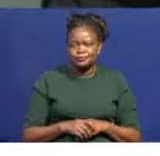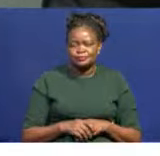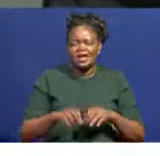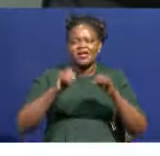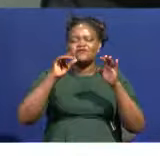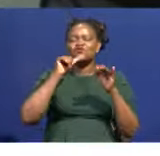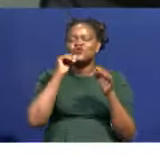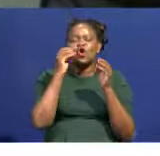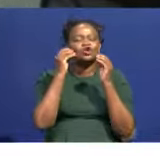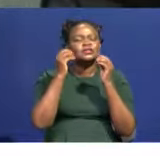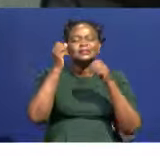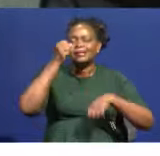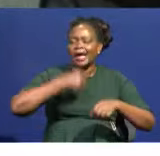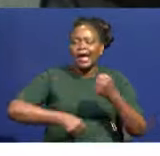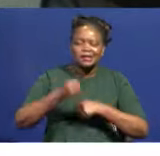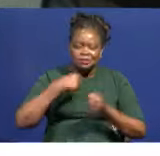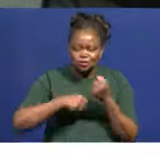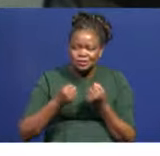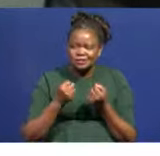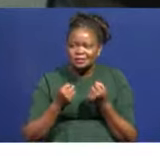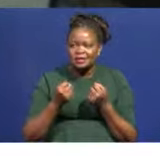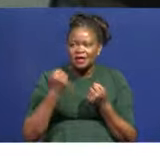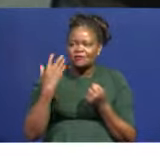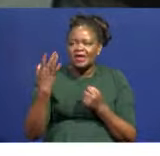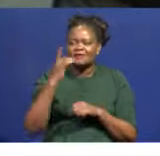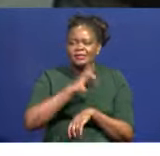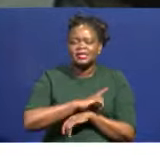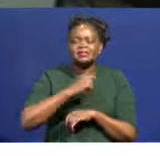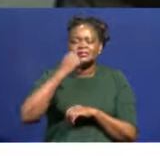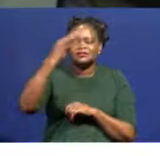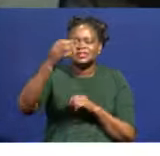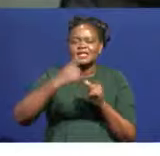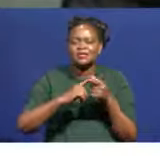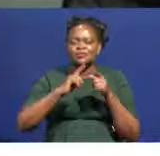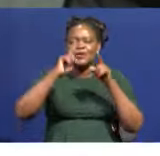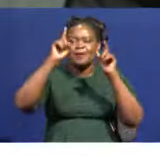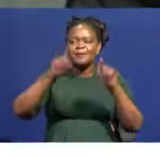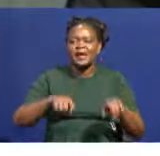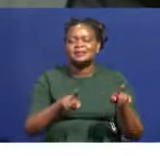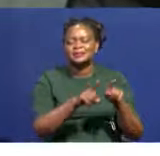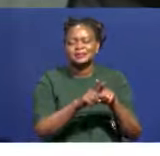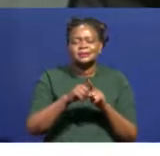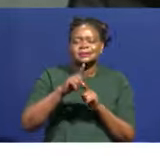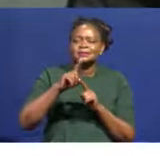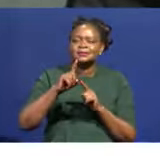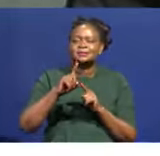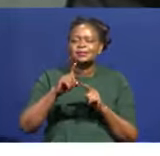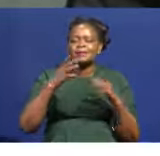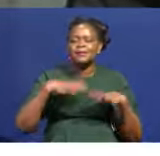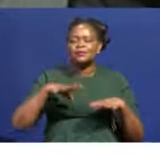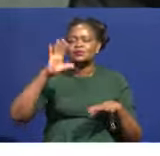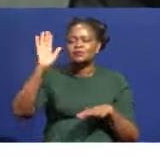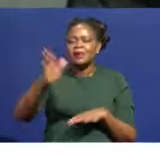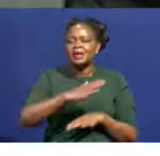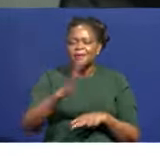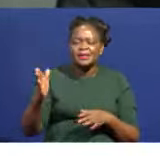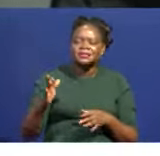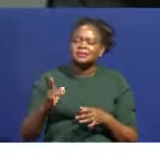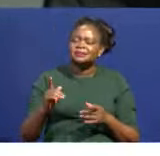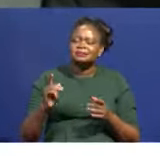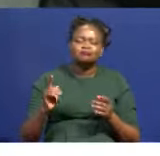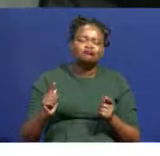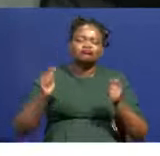Kama hamta act 5 days to come, itabidi sisi kama Bunge la Mwananchi pia sisi tutajoin hiyo